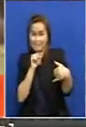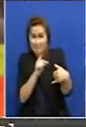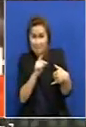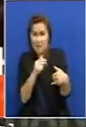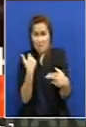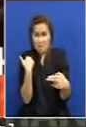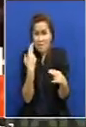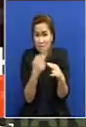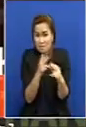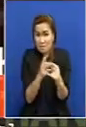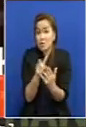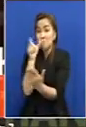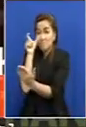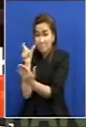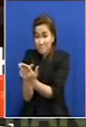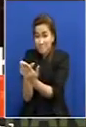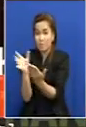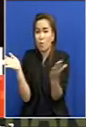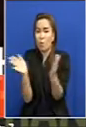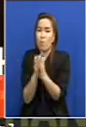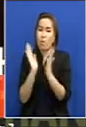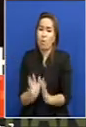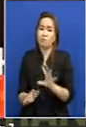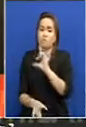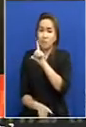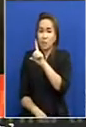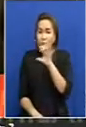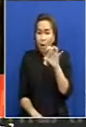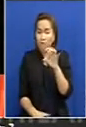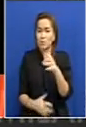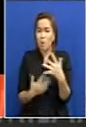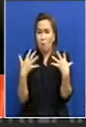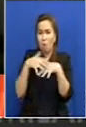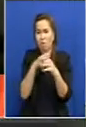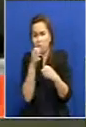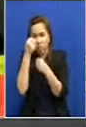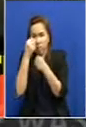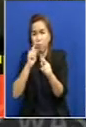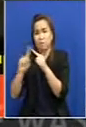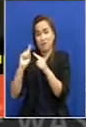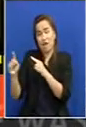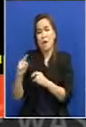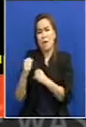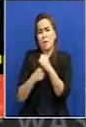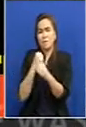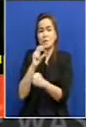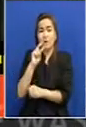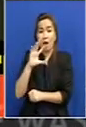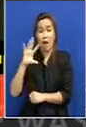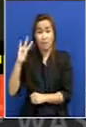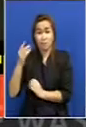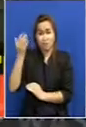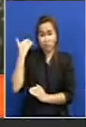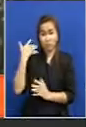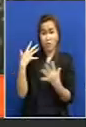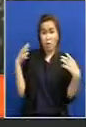บัญชีดำของคนนับร้อยที่เกิดเหตุจลาจลและการประท้วงเมื่อวันที่3มกราคมปี2557ค่ะระหว่